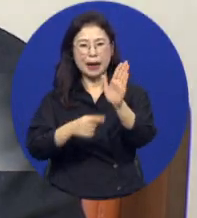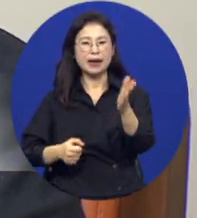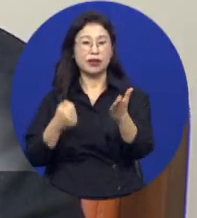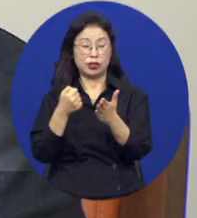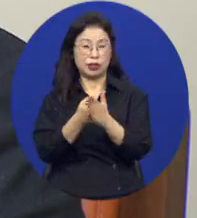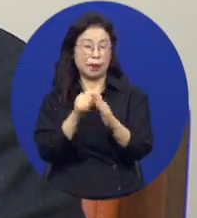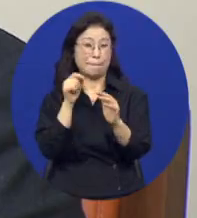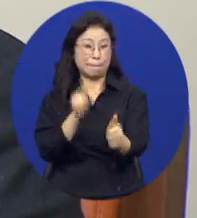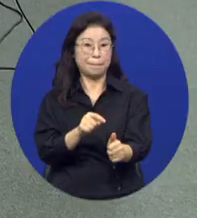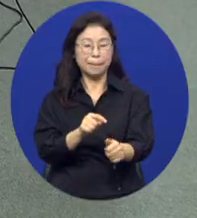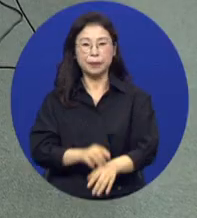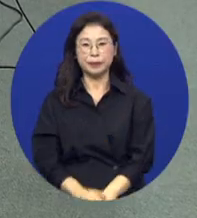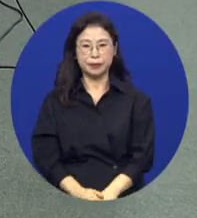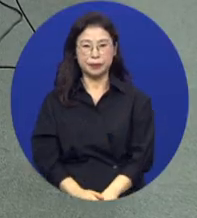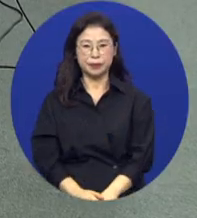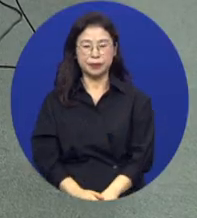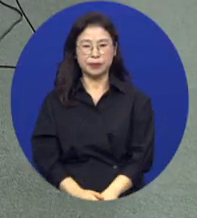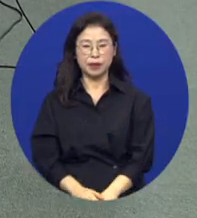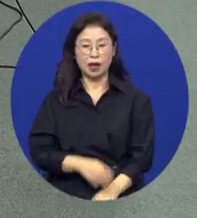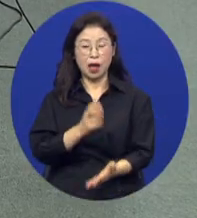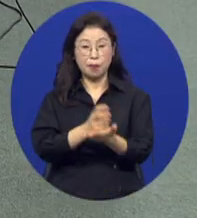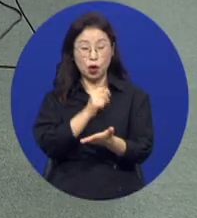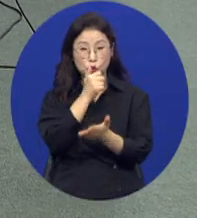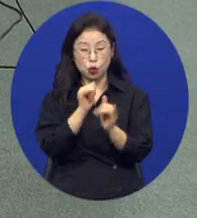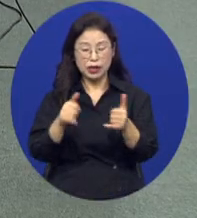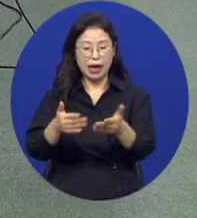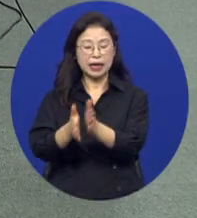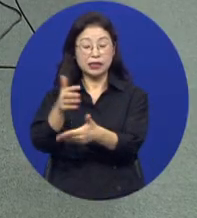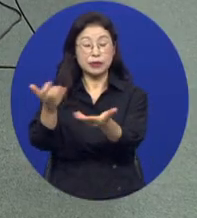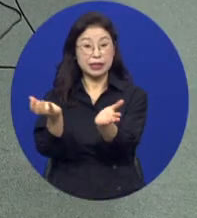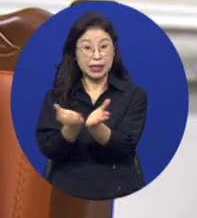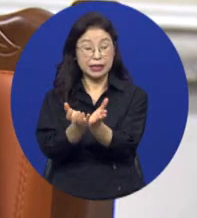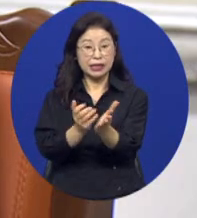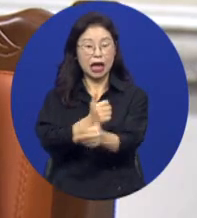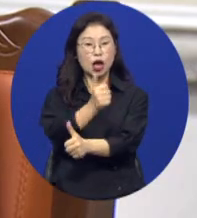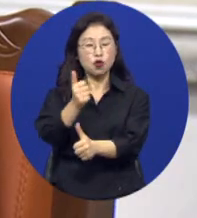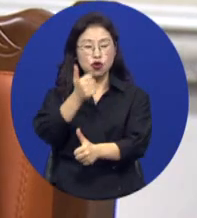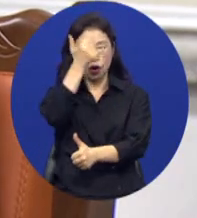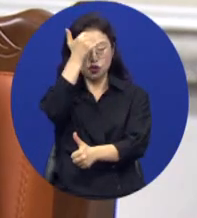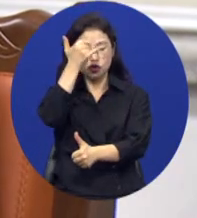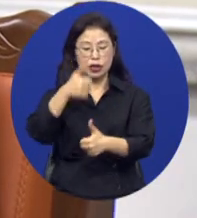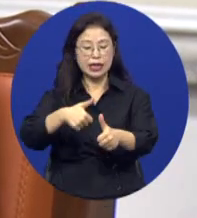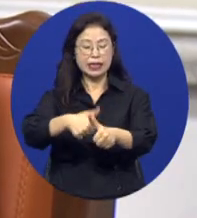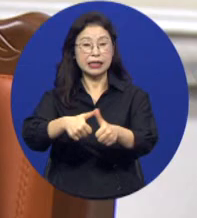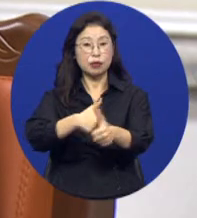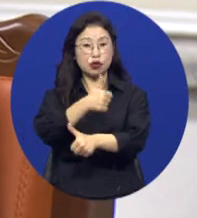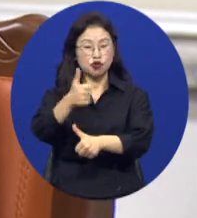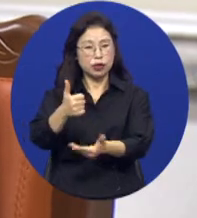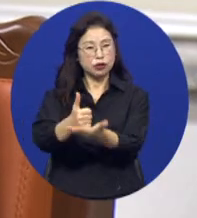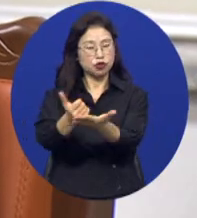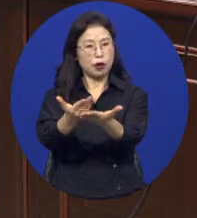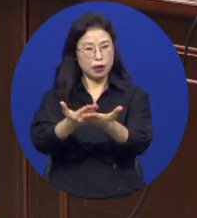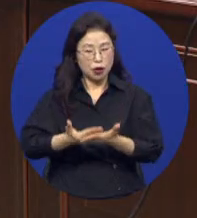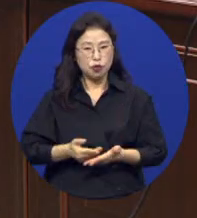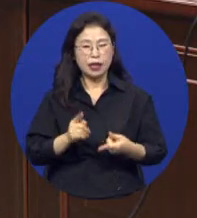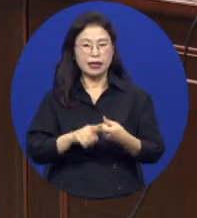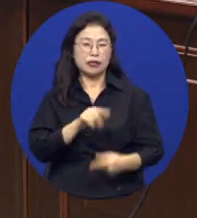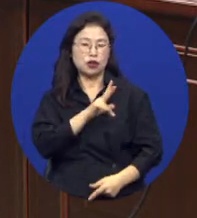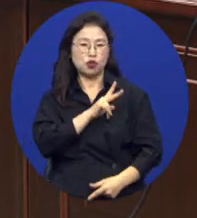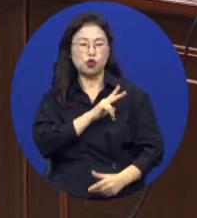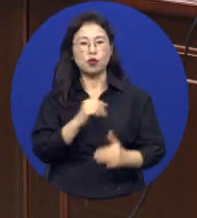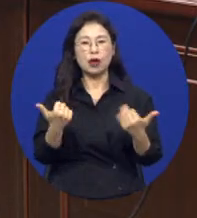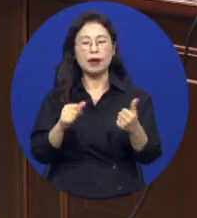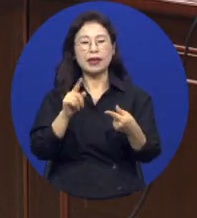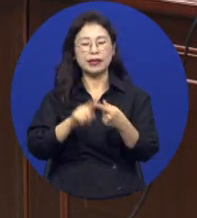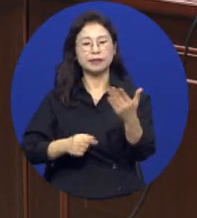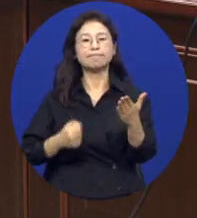내려졌습니다 변호사와 시민단체 등으로 구성된 윤리심사 자문위원회가 권고한 의견을 받아들인